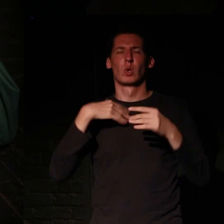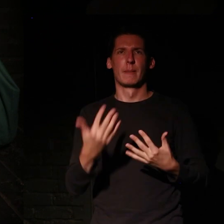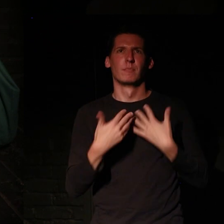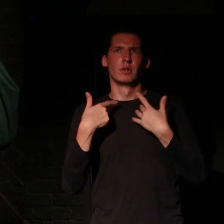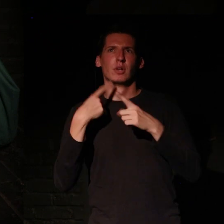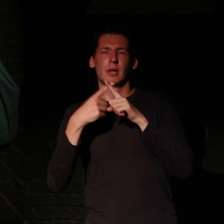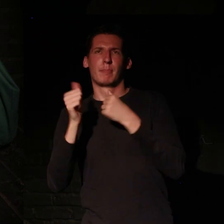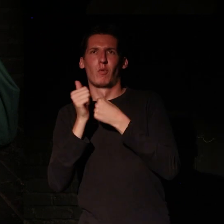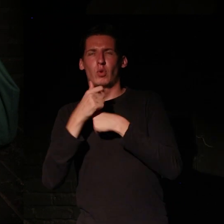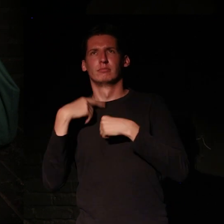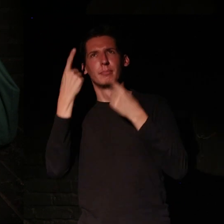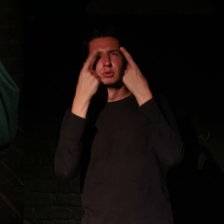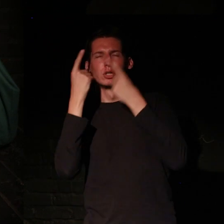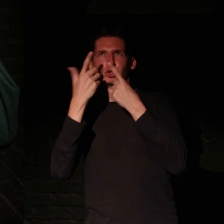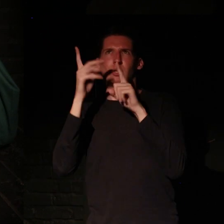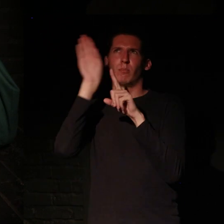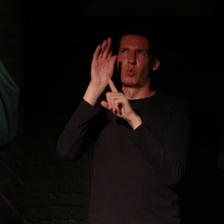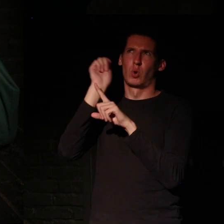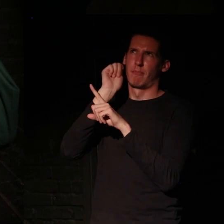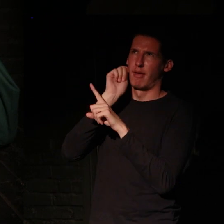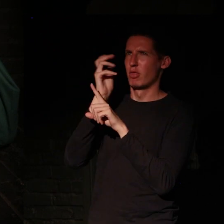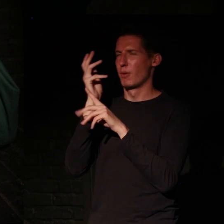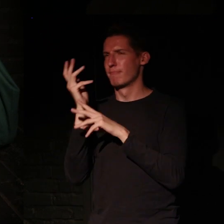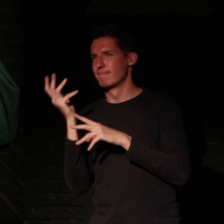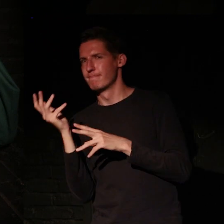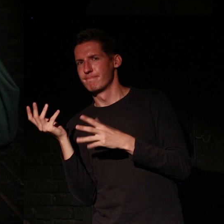jest mężczyzną, czy Bóg jest kobietą,